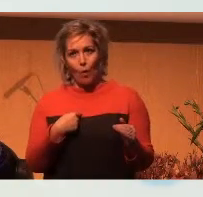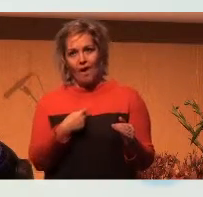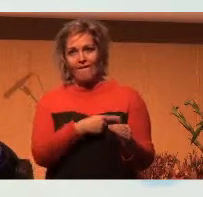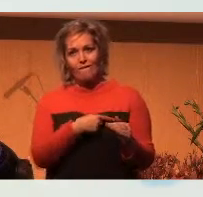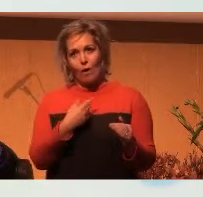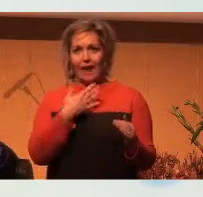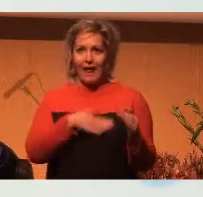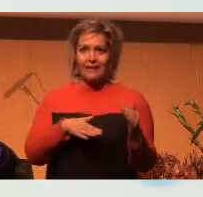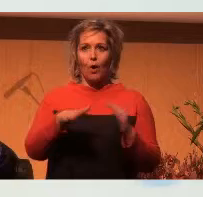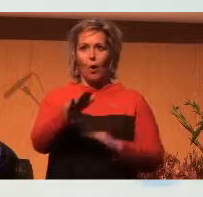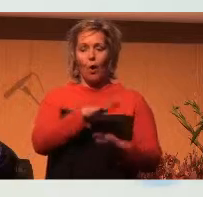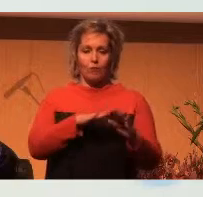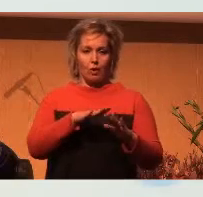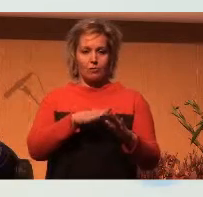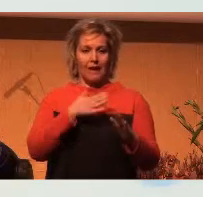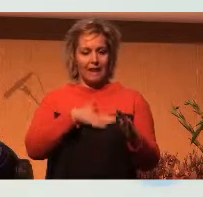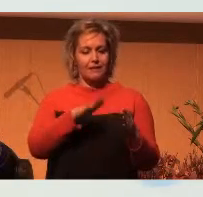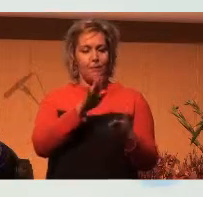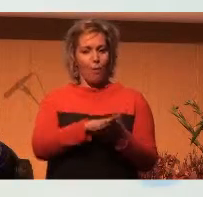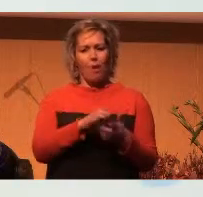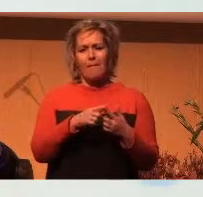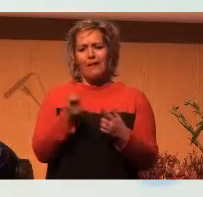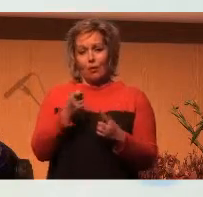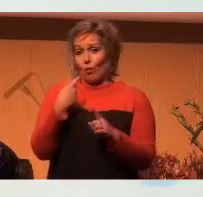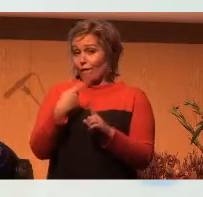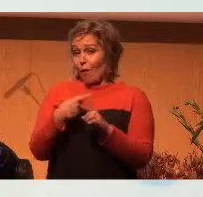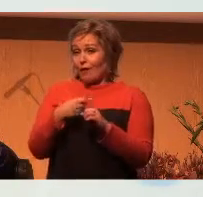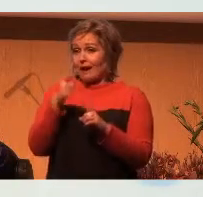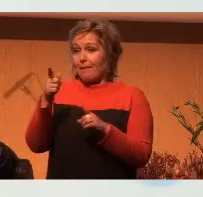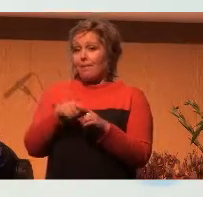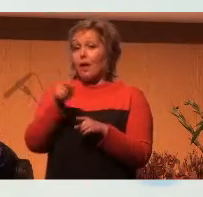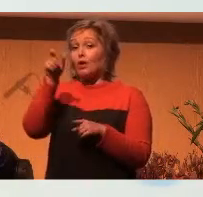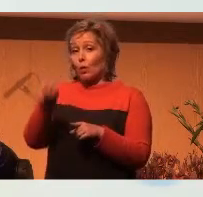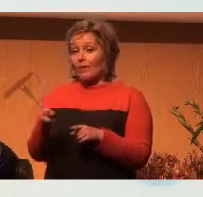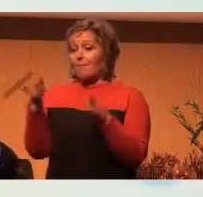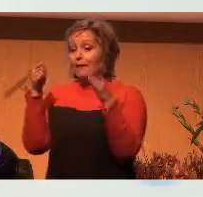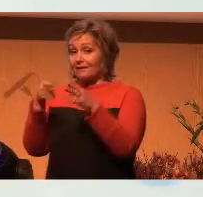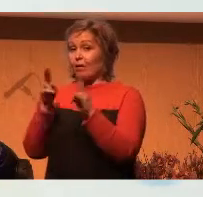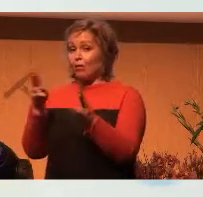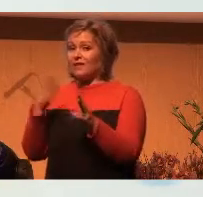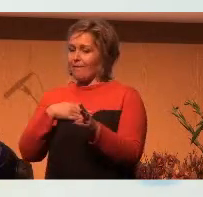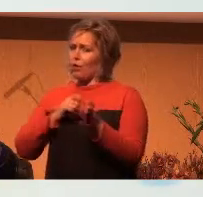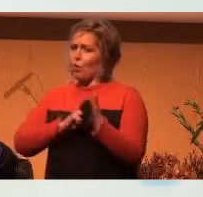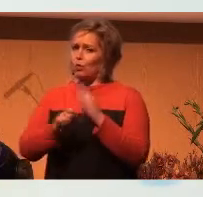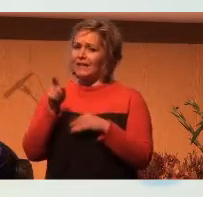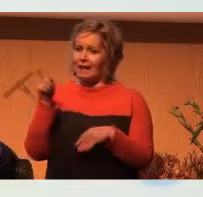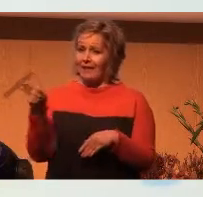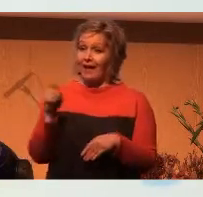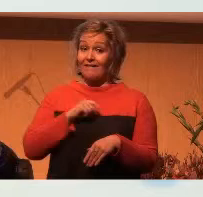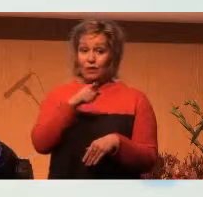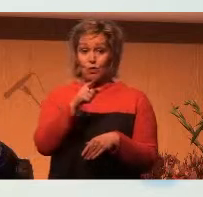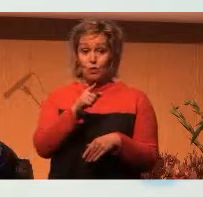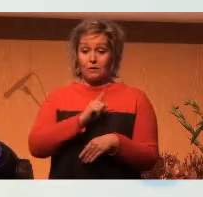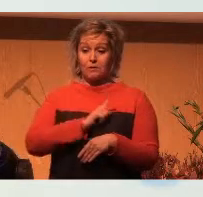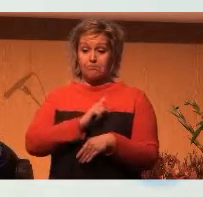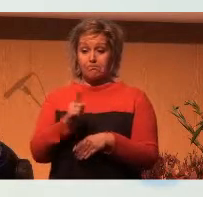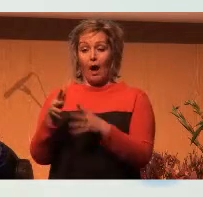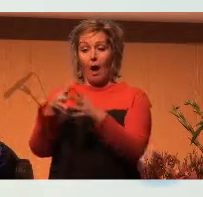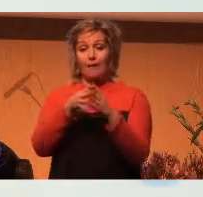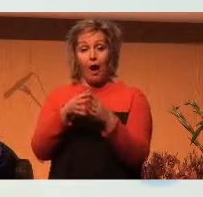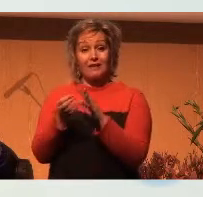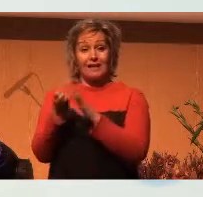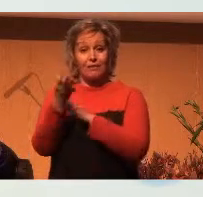vår helse- og omsorgstjeneste på. Men det er noen fordeler ved dette med kundeperspektivet også, jeg vil understreke det. Hvis du går til en